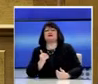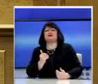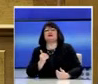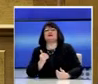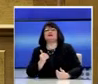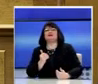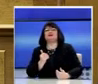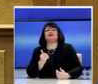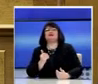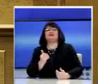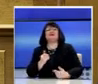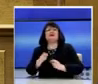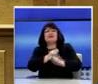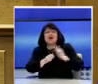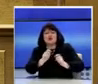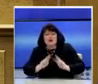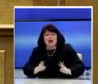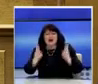μεγάλες παραγωγικές μονάδες